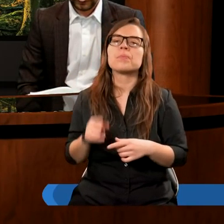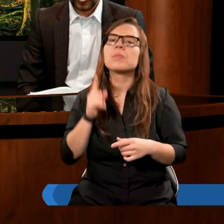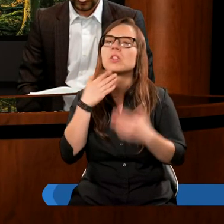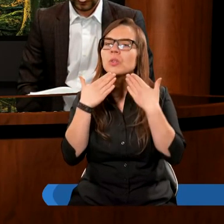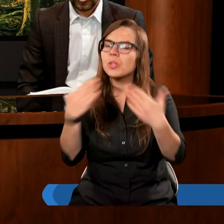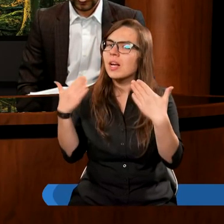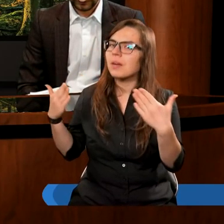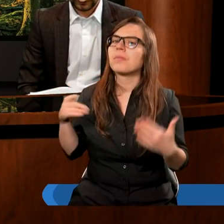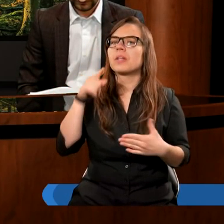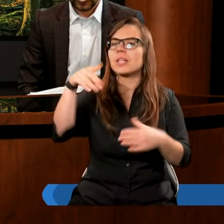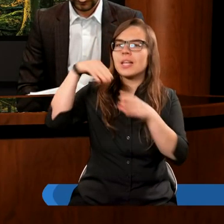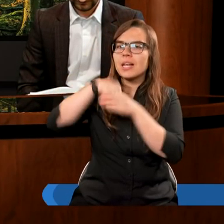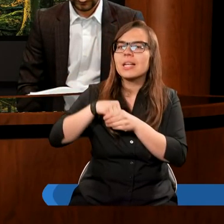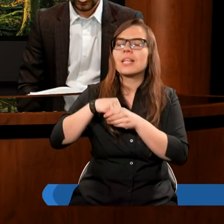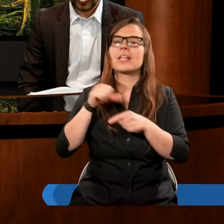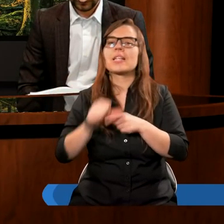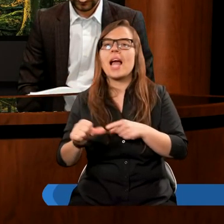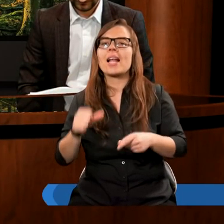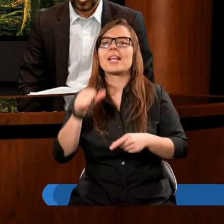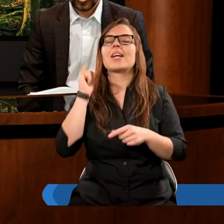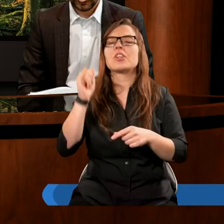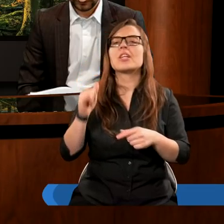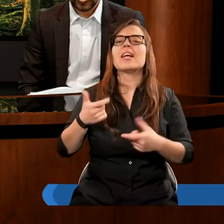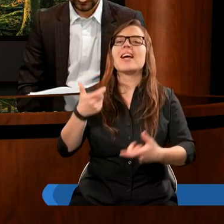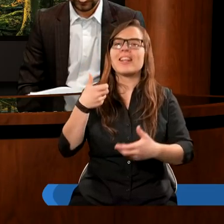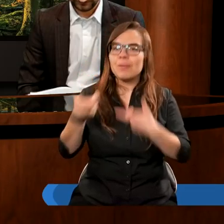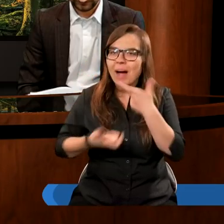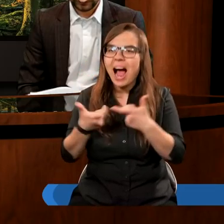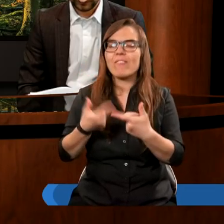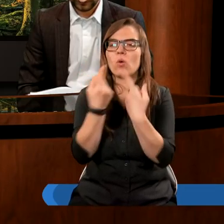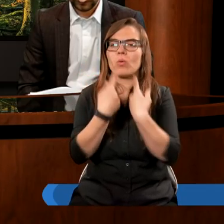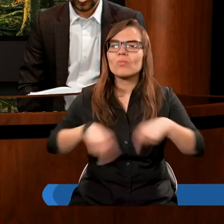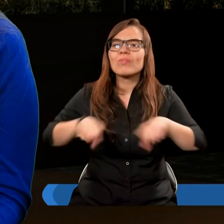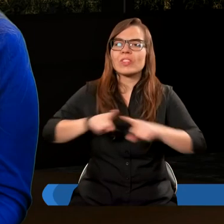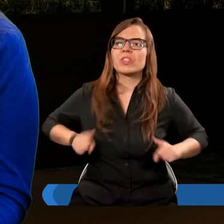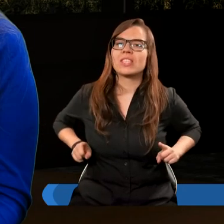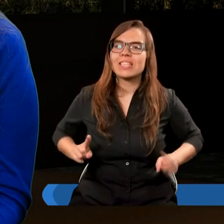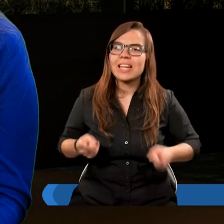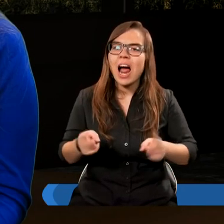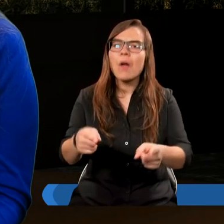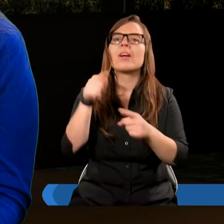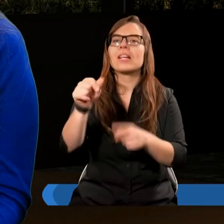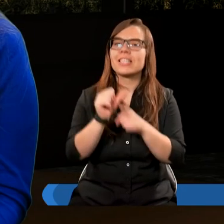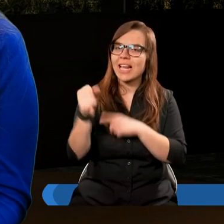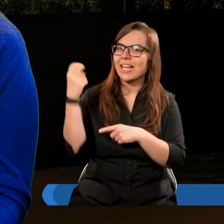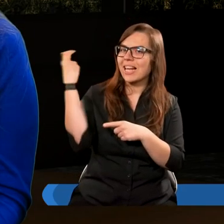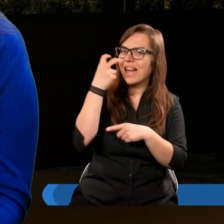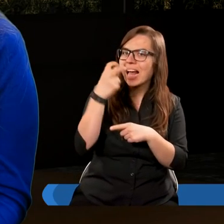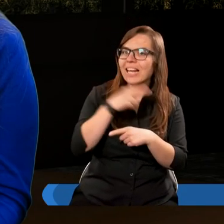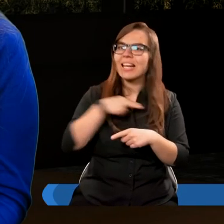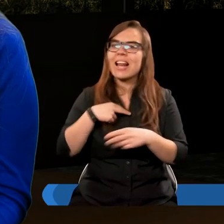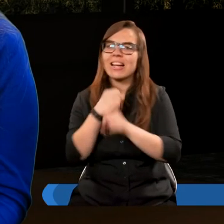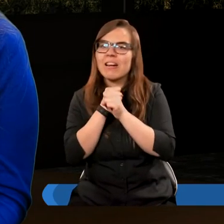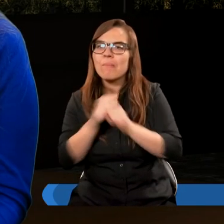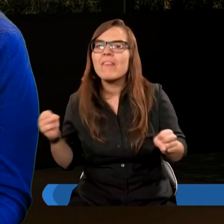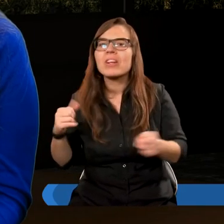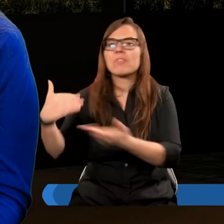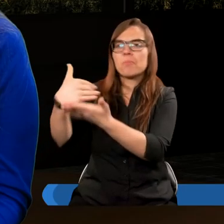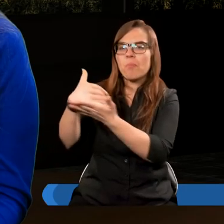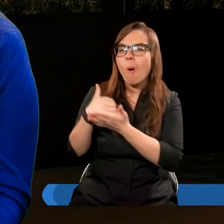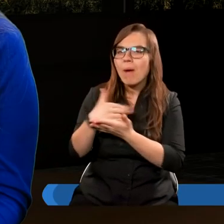to Ty jesteś sprawcą, dokończycielem naszej wiary, że to Ty jesteś zainteresowany naszym zbawieniem, naszym ratunkiem,